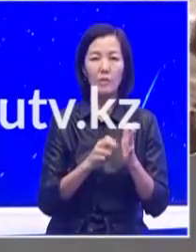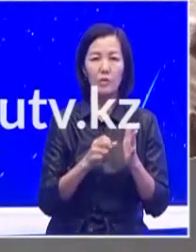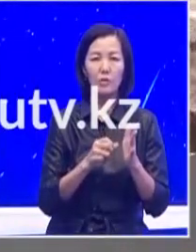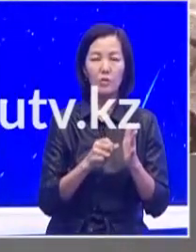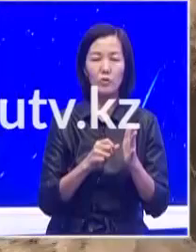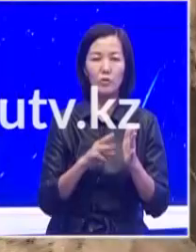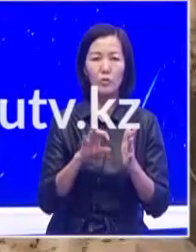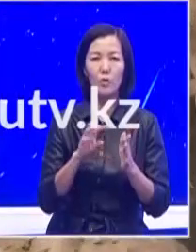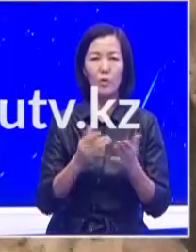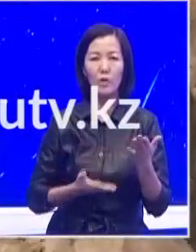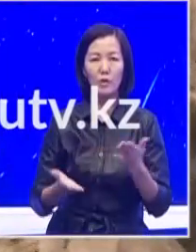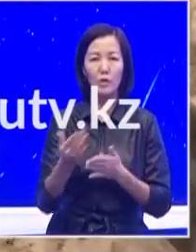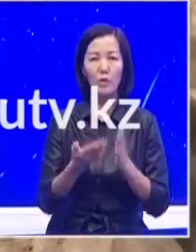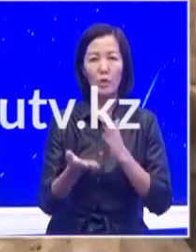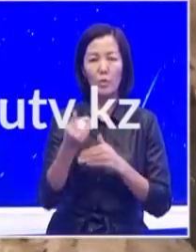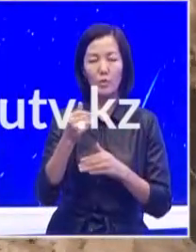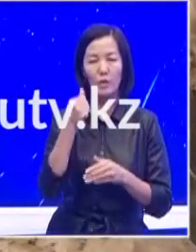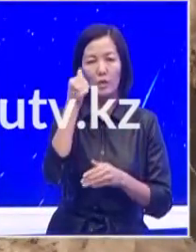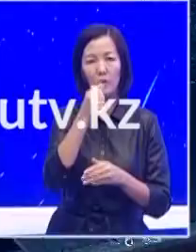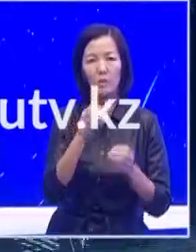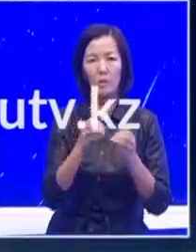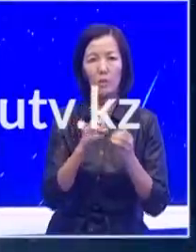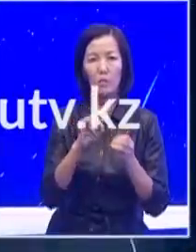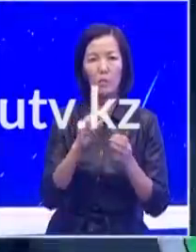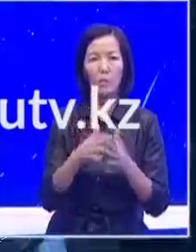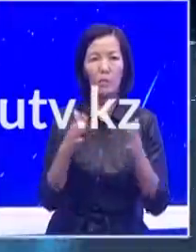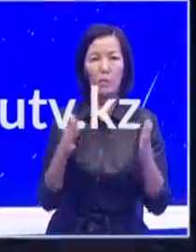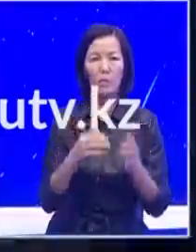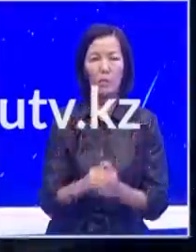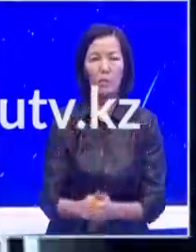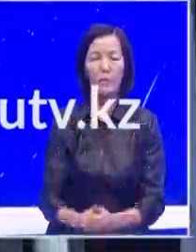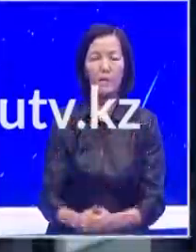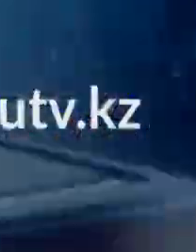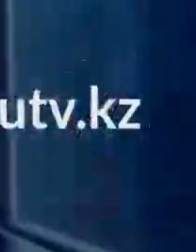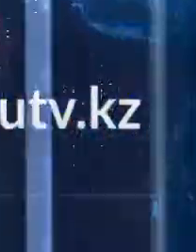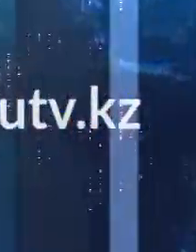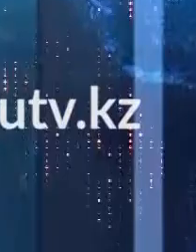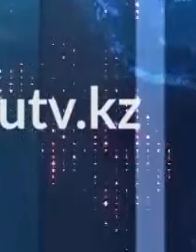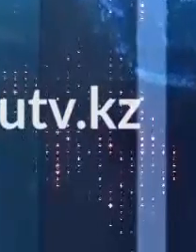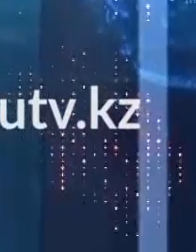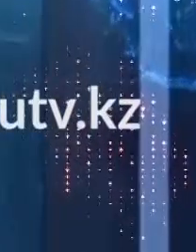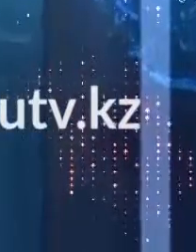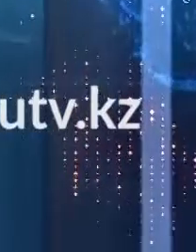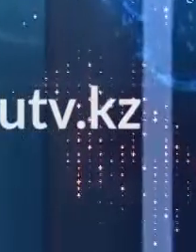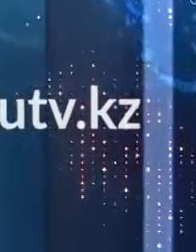Бұл өткен жылғы көрсеткішпен салыстырғанда 10 тоннаға артық. Әмина Құдайберген, Нәдір